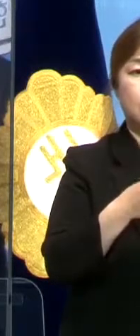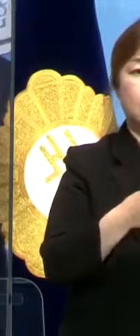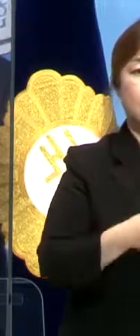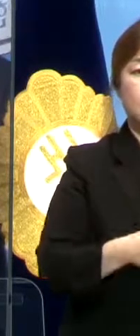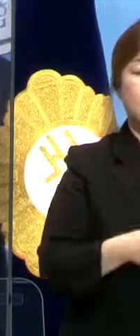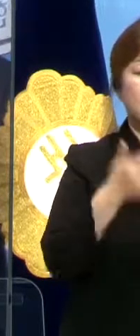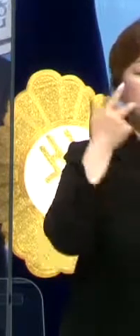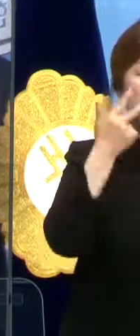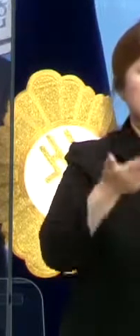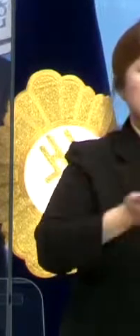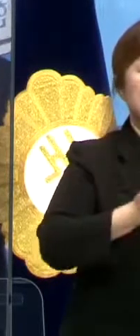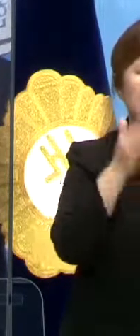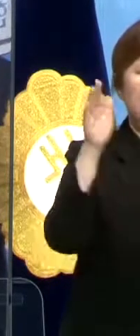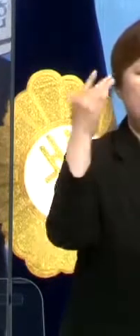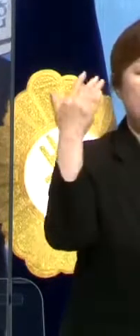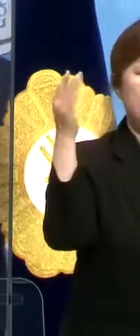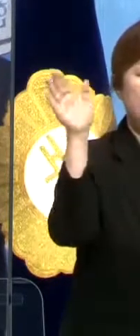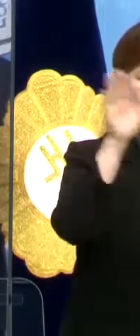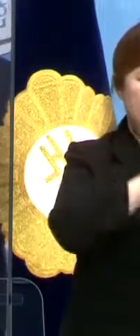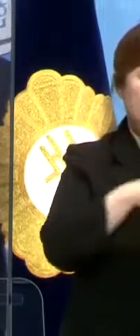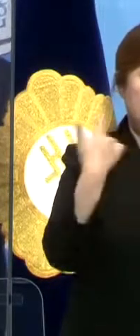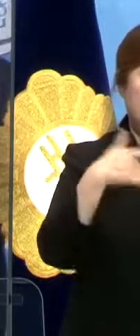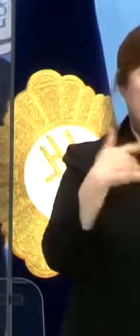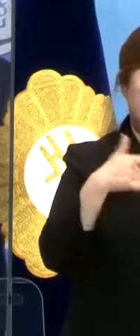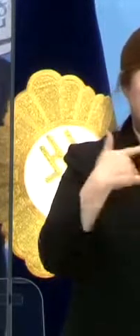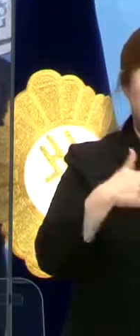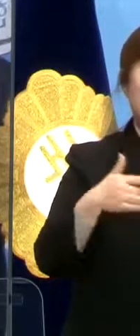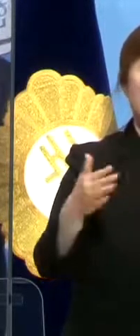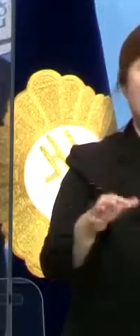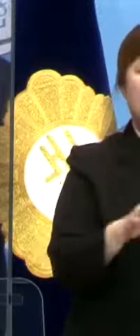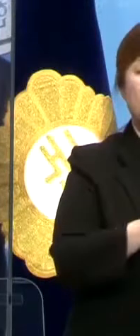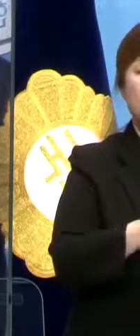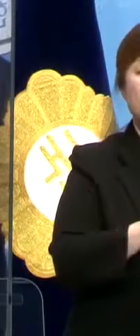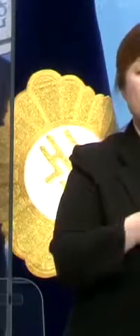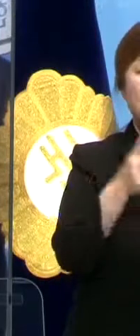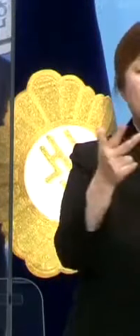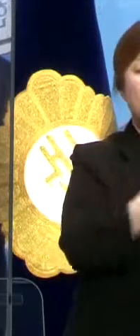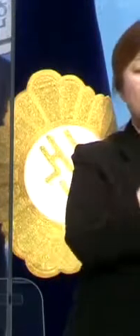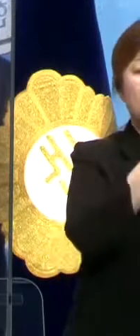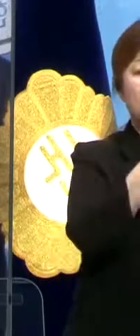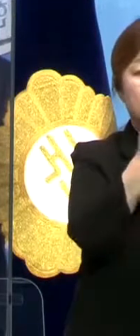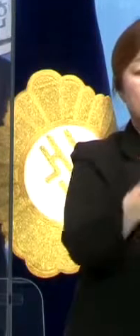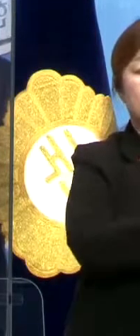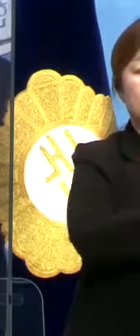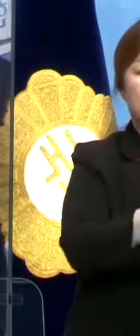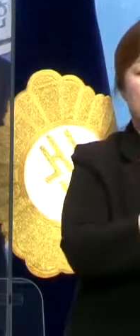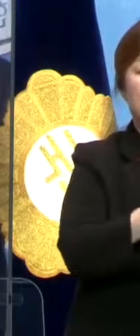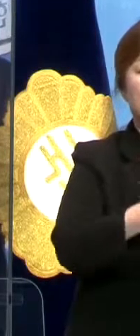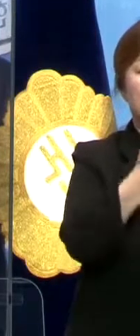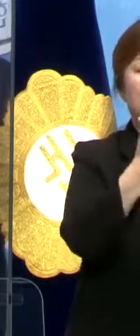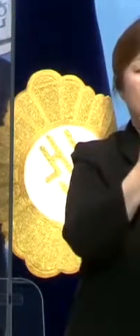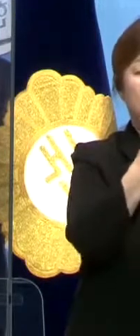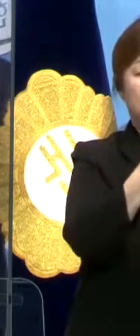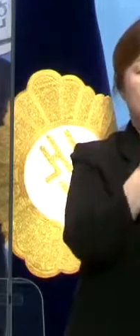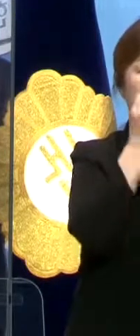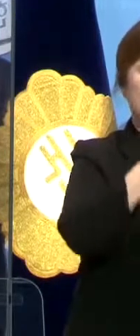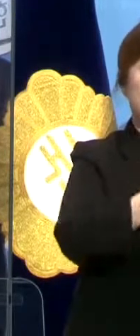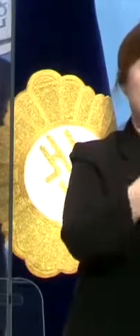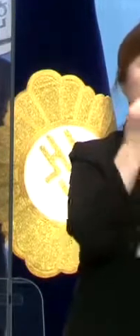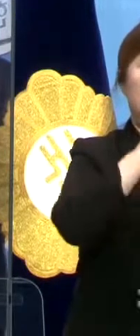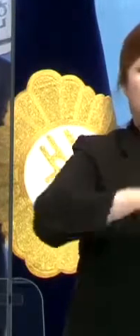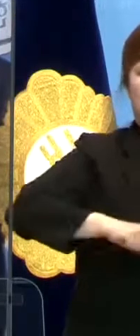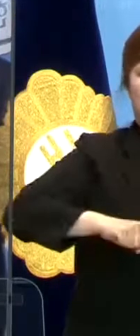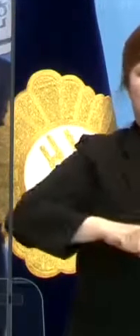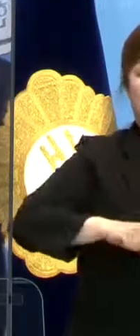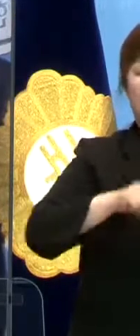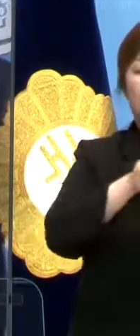1723 야간근무를 계속했습니다 주 50 뉴스 시간 52시간 지침 이 말입니다